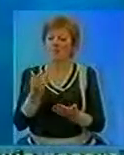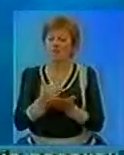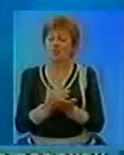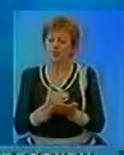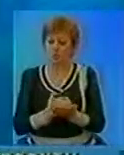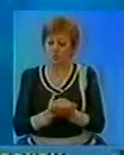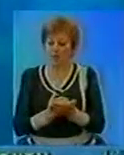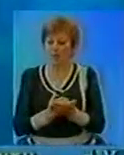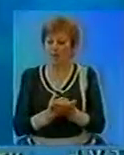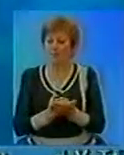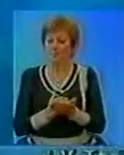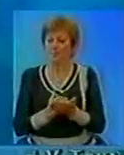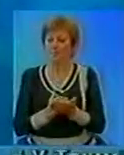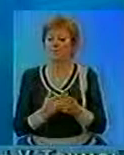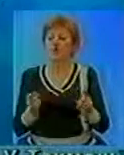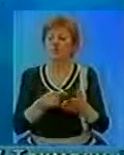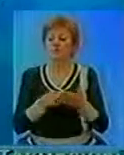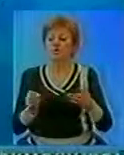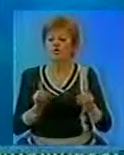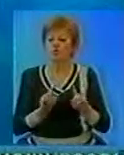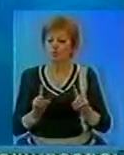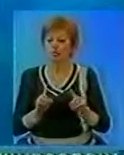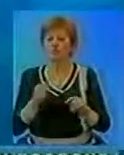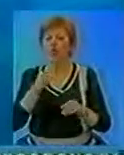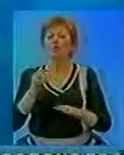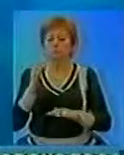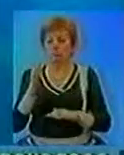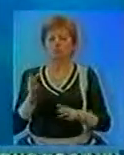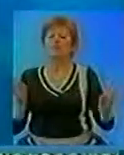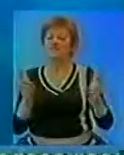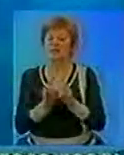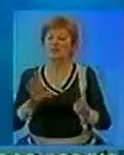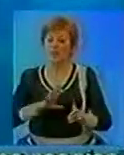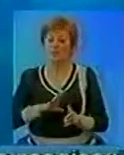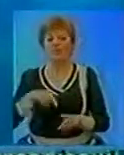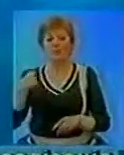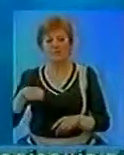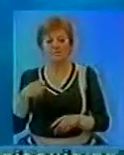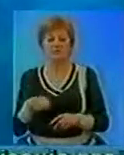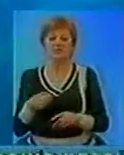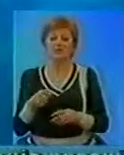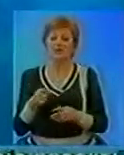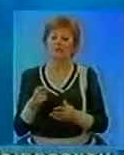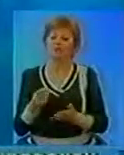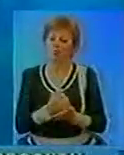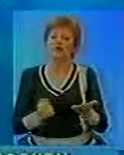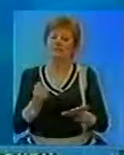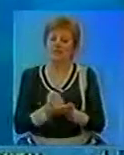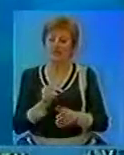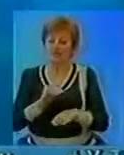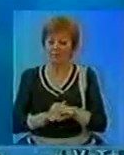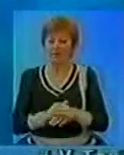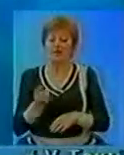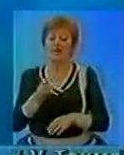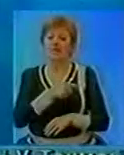направлен в Конституционный суд. Отмечу, что накануне голосования прошла встреча президента Виктора Януковича с фракцией партии «Регионов». На ней